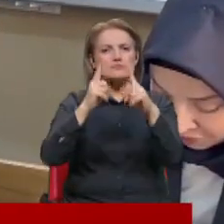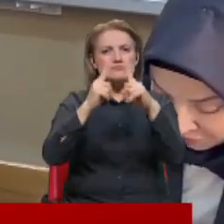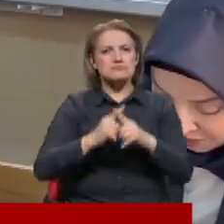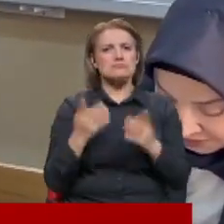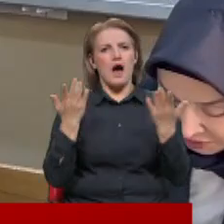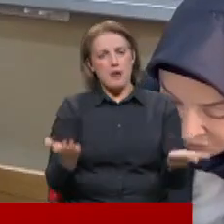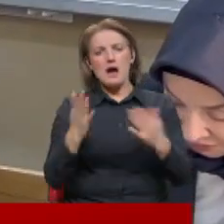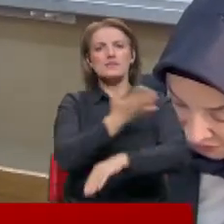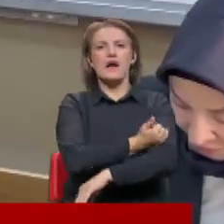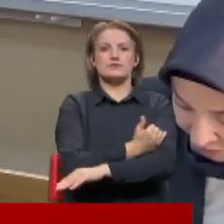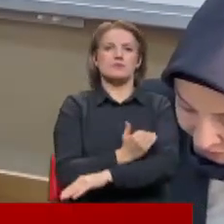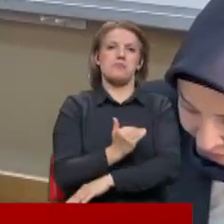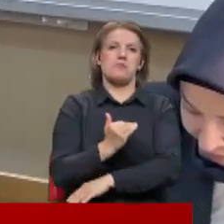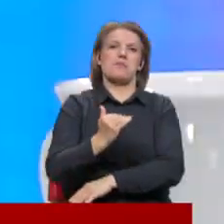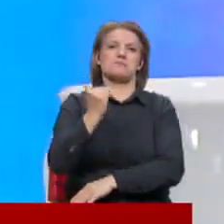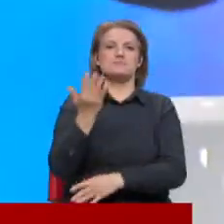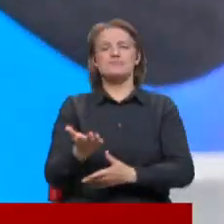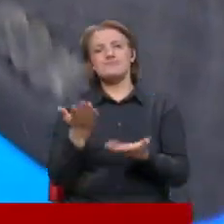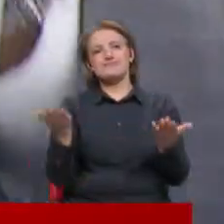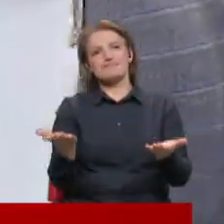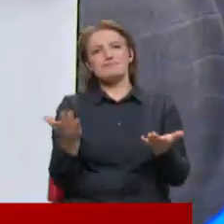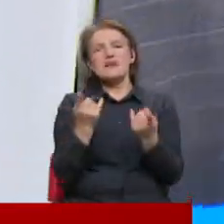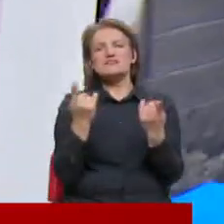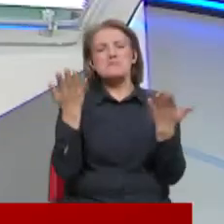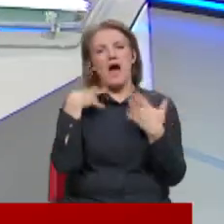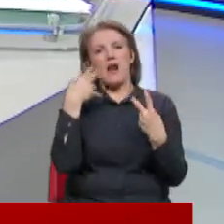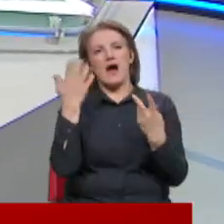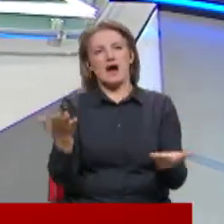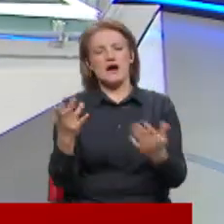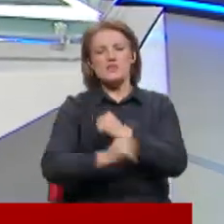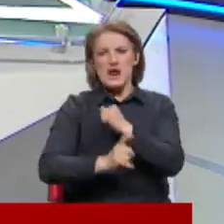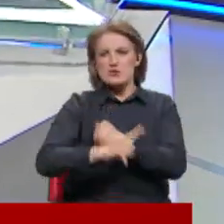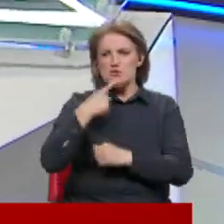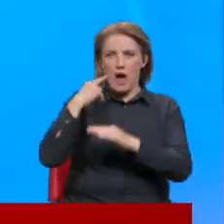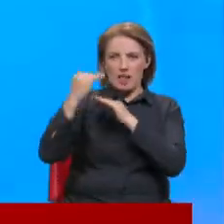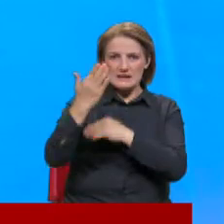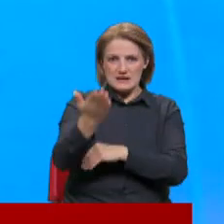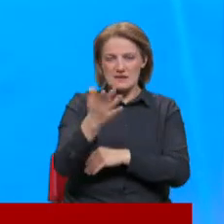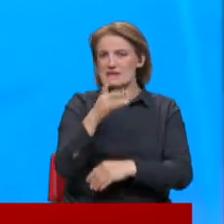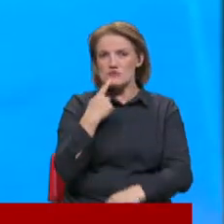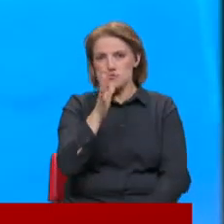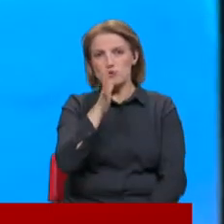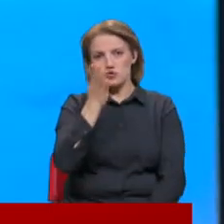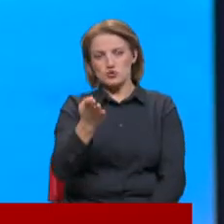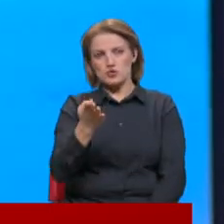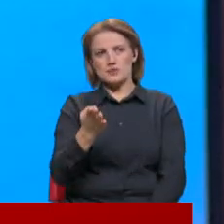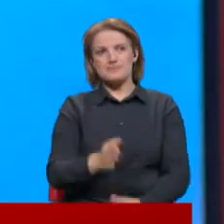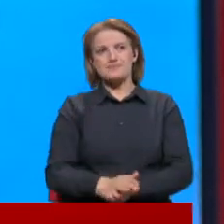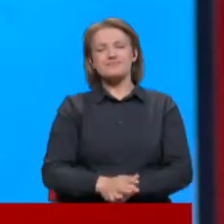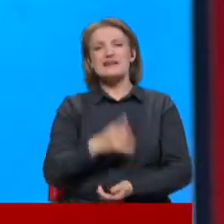artık ama tansiyonda giderek yükseliyor Ya bu nasıl bir ahlak terörist diyorsun halkına Sen niye diyor biliyor musunuz bunu